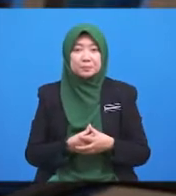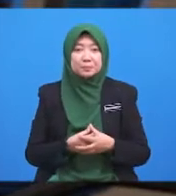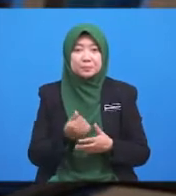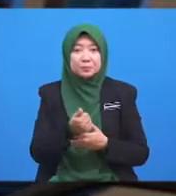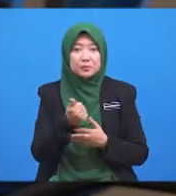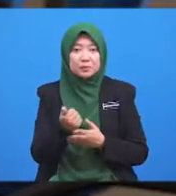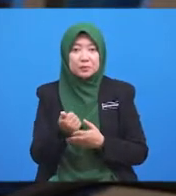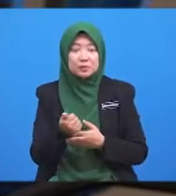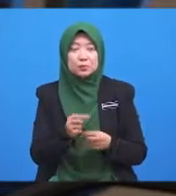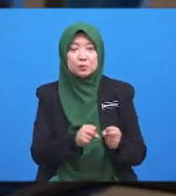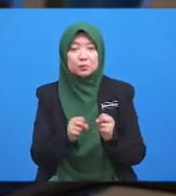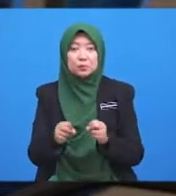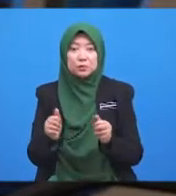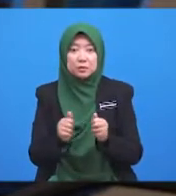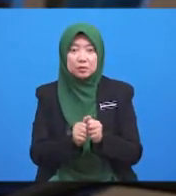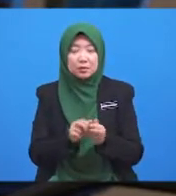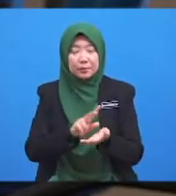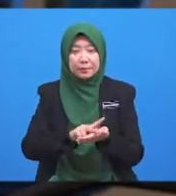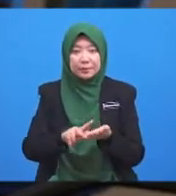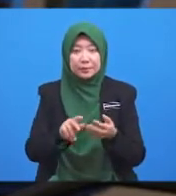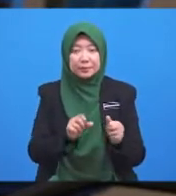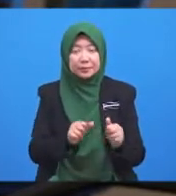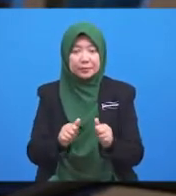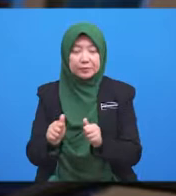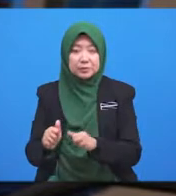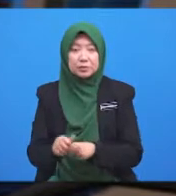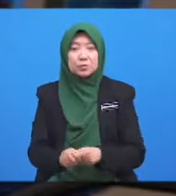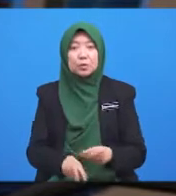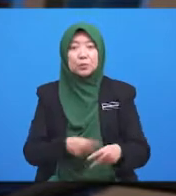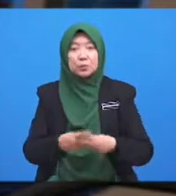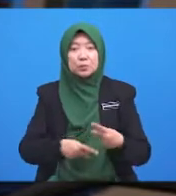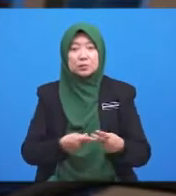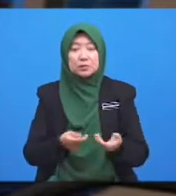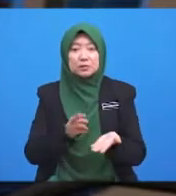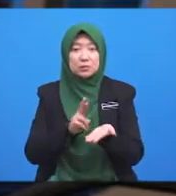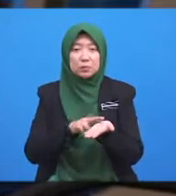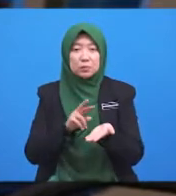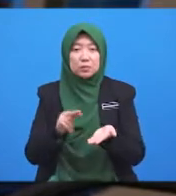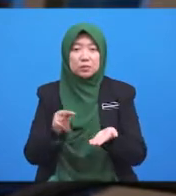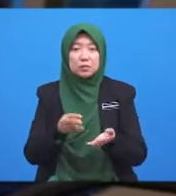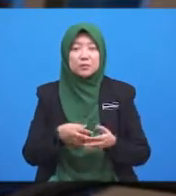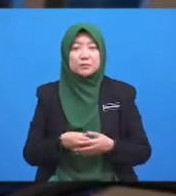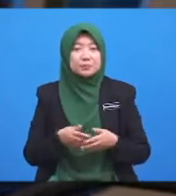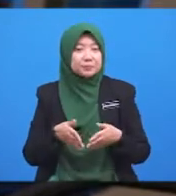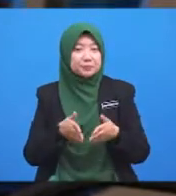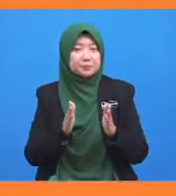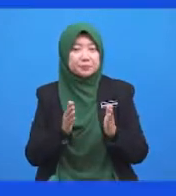Alatan ini perlu disusun dengan kemas dan teratur supaya proses rawatan yang dijalankan berjalan